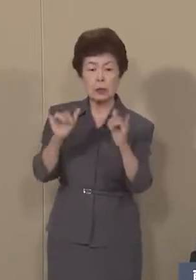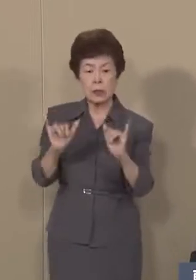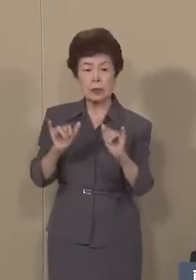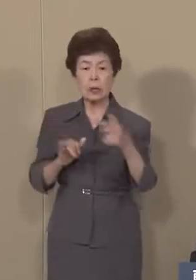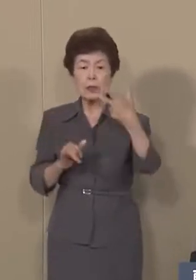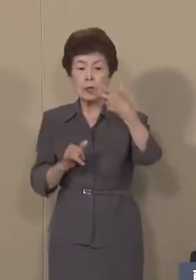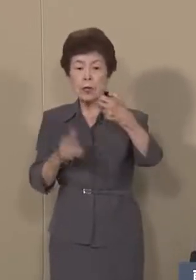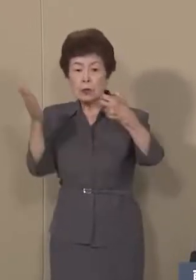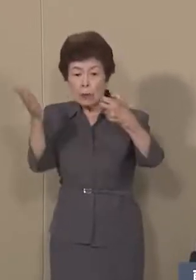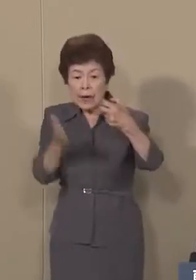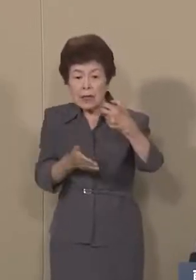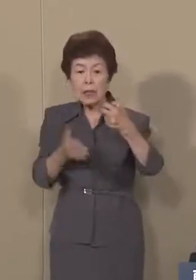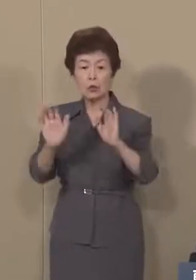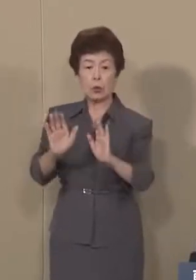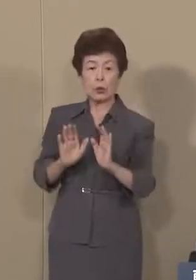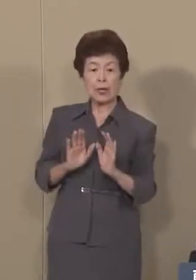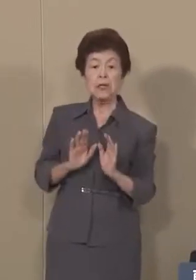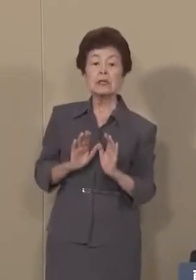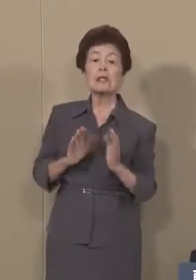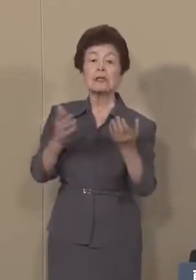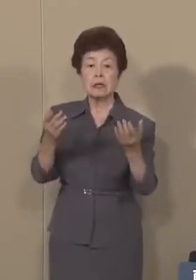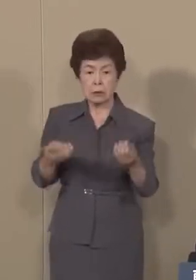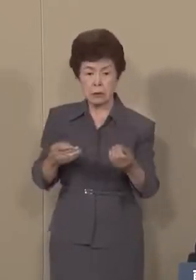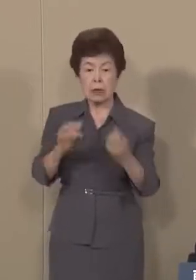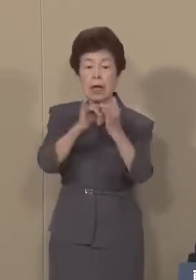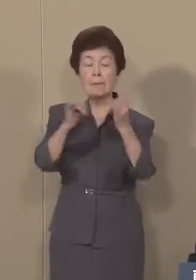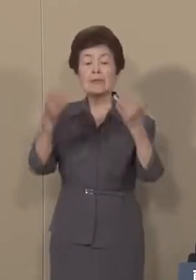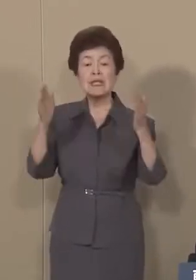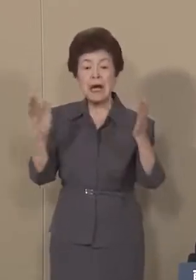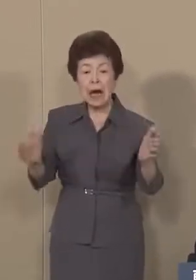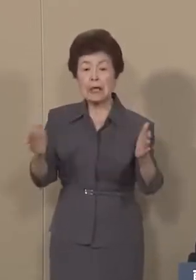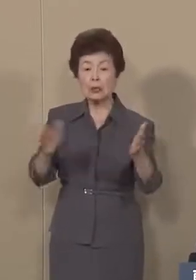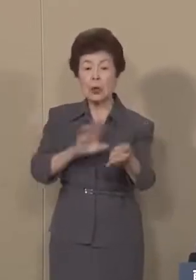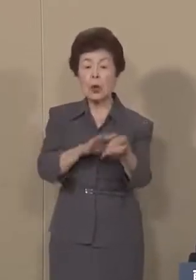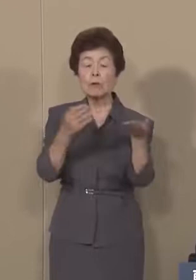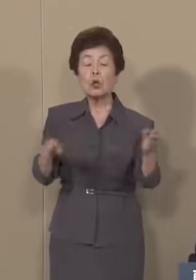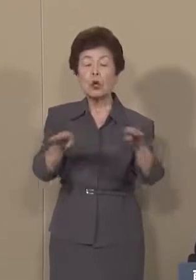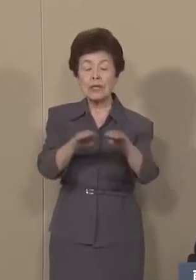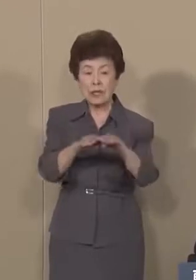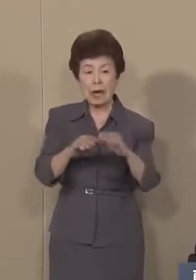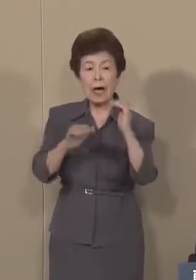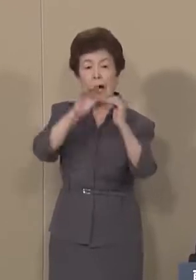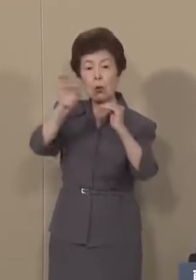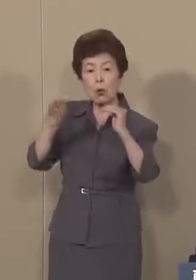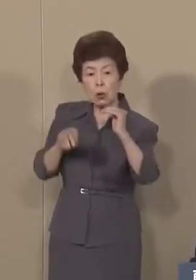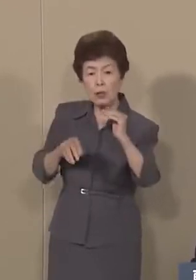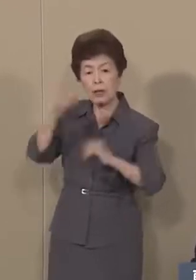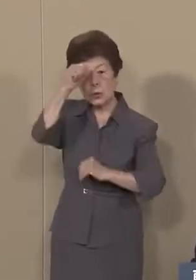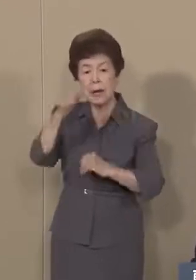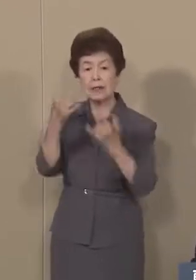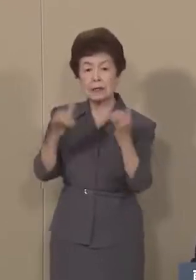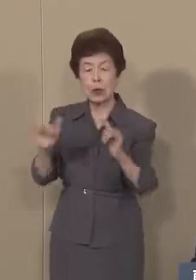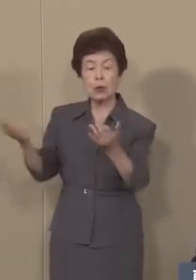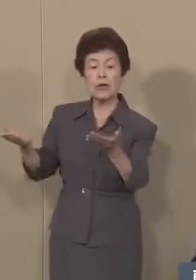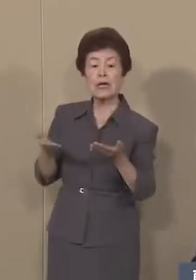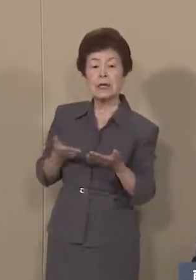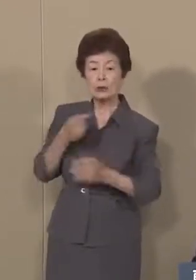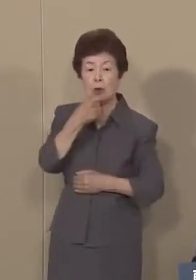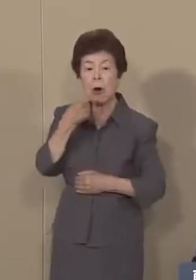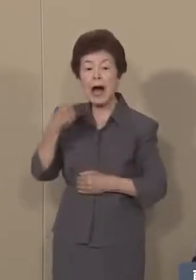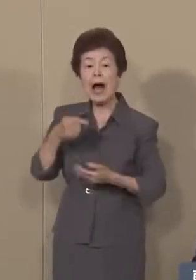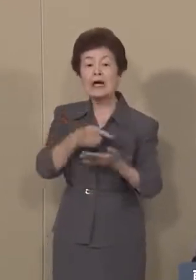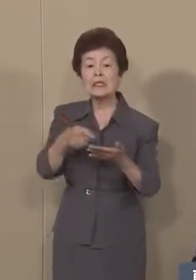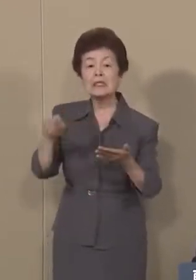7割を受け入れております民間病院がこの中感染症患者を受け入れた場合赤字経営と